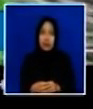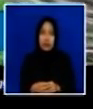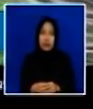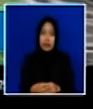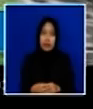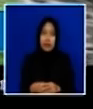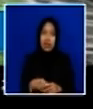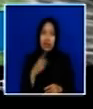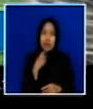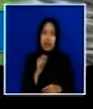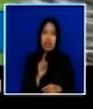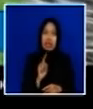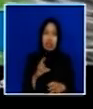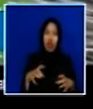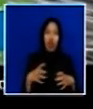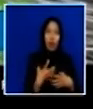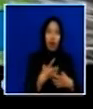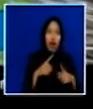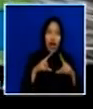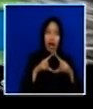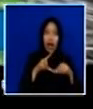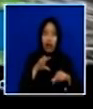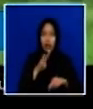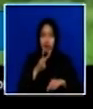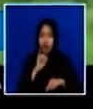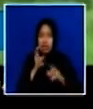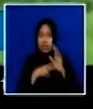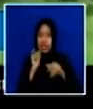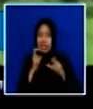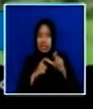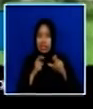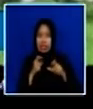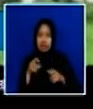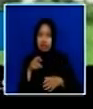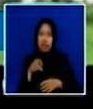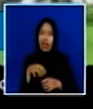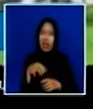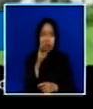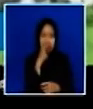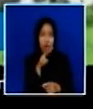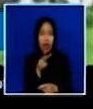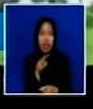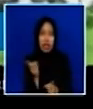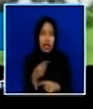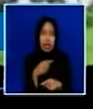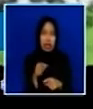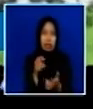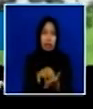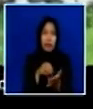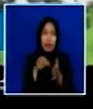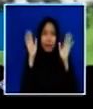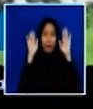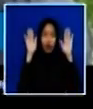Hai sebuah koloni tawon affinis ditemukan di salah satu ladang milik warga Desa Manuk kecamatan Siman Kabupaten Ponorogo